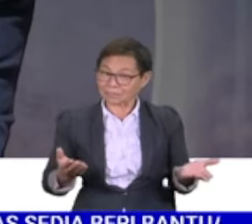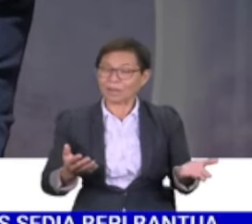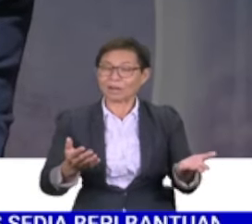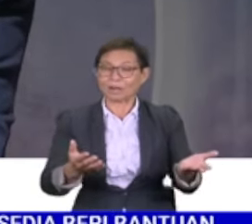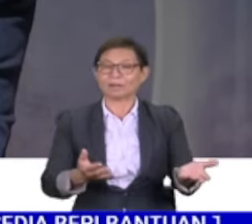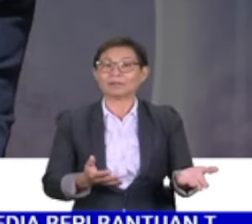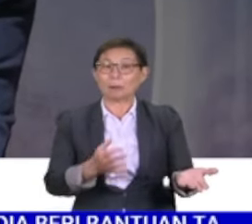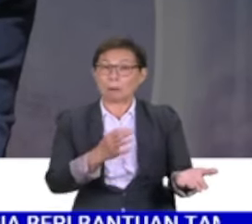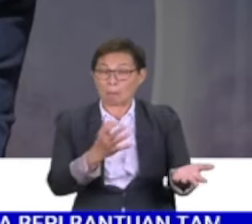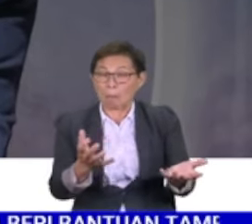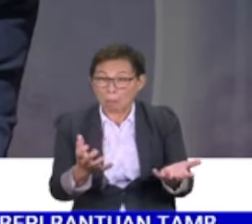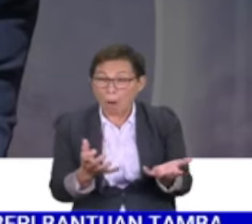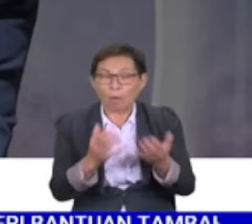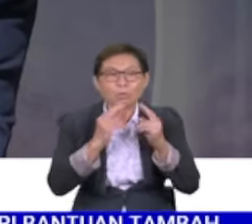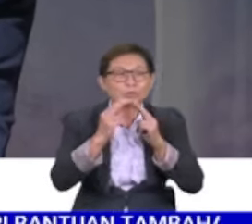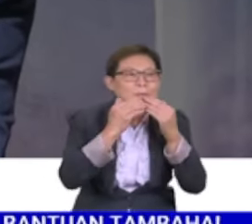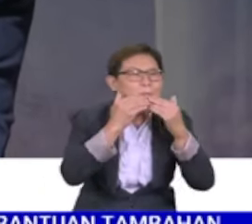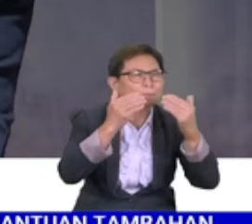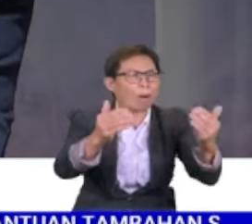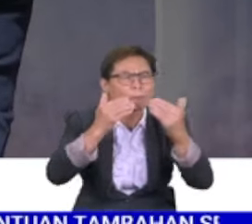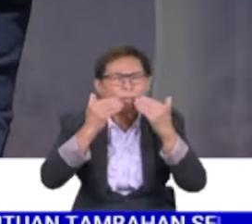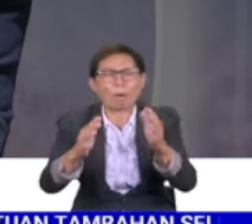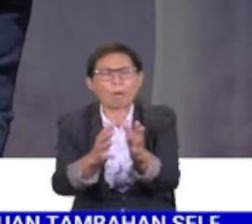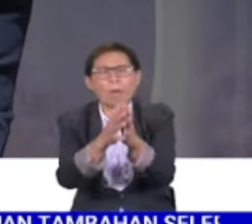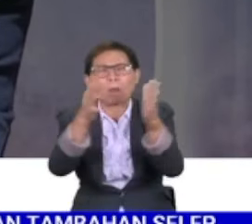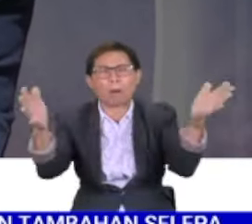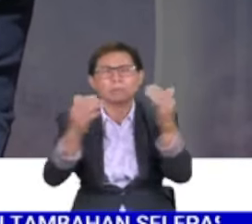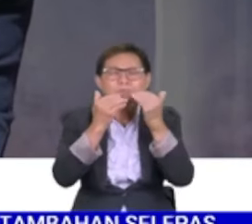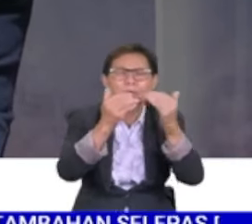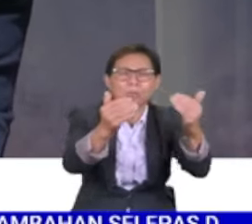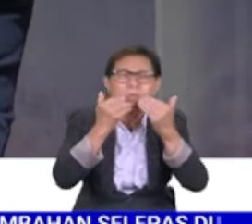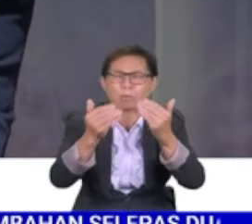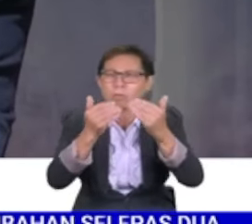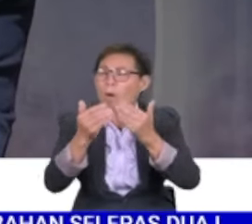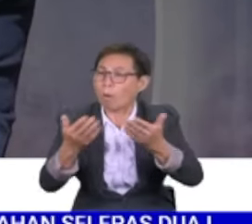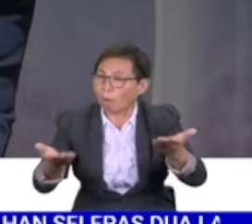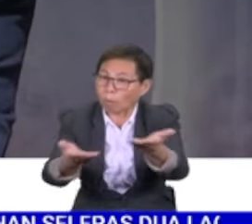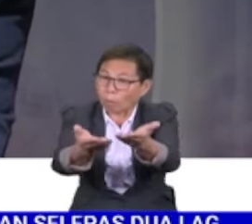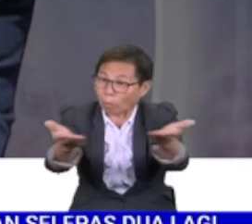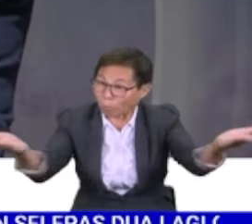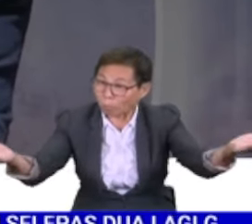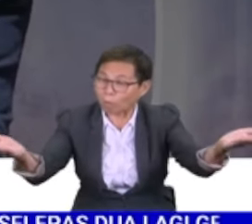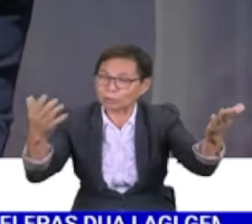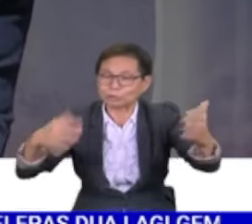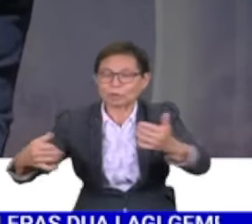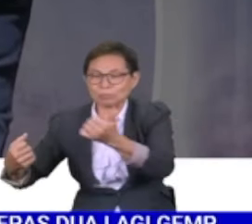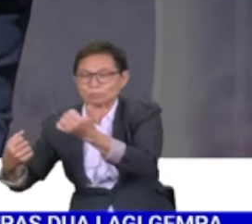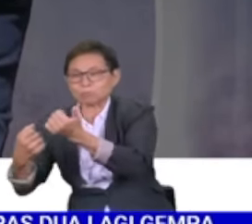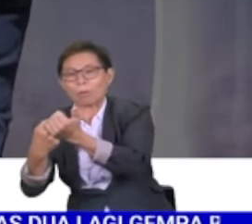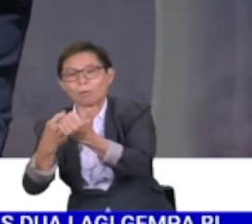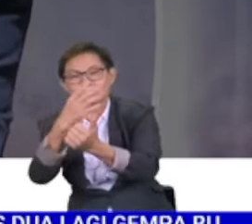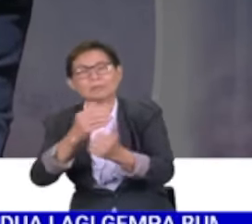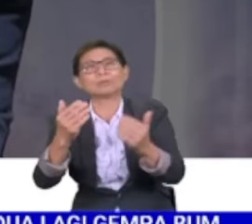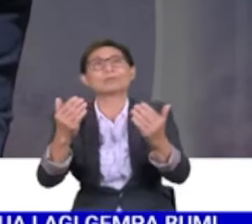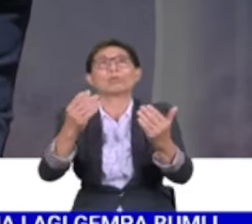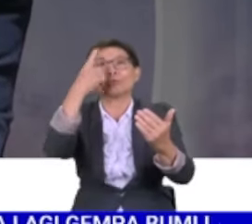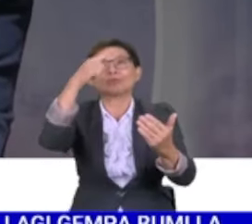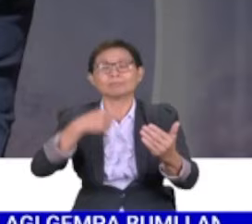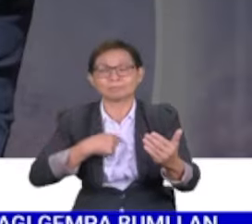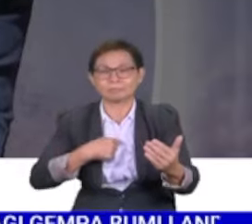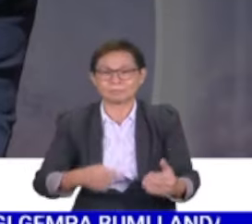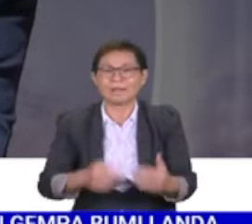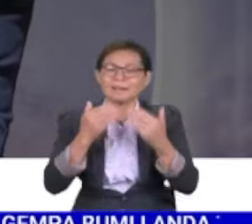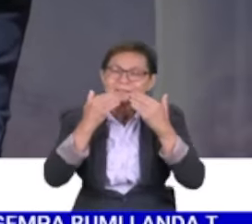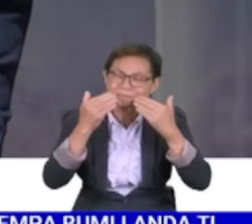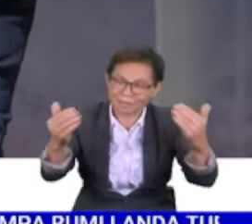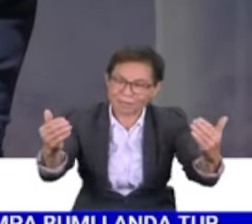ingin mengucapkan jutaan terima kasih kepada semua yang telah memberi sokongan dan doa.